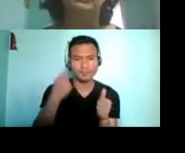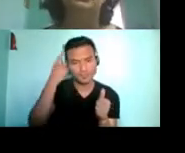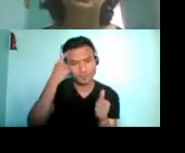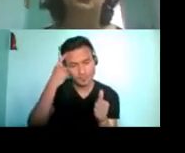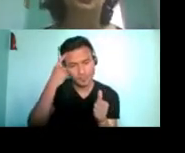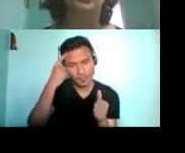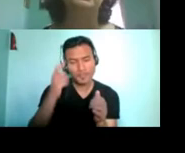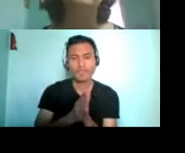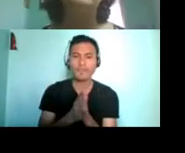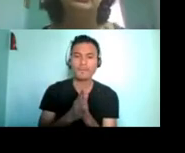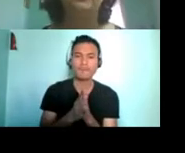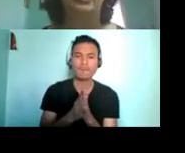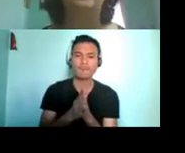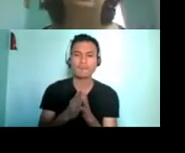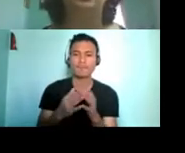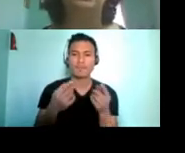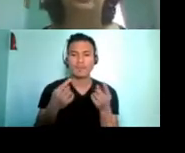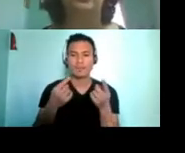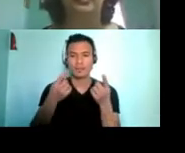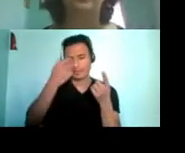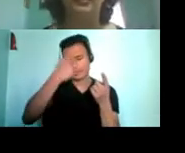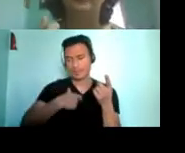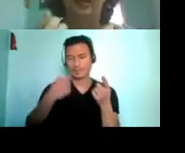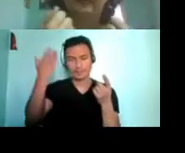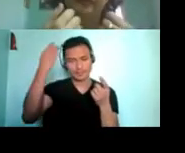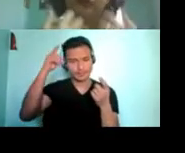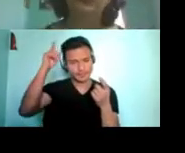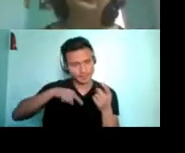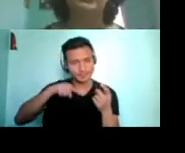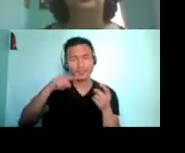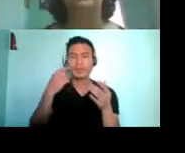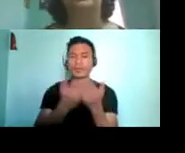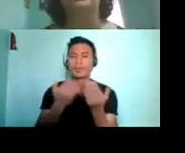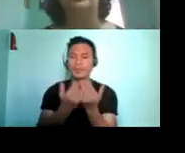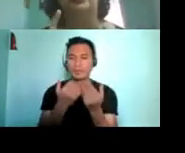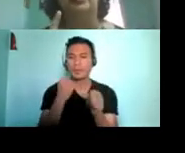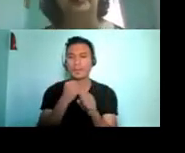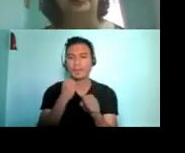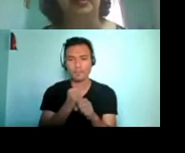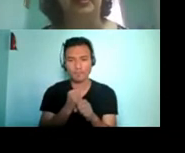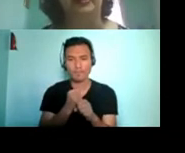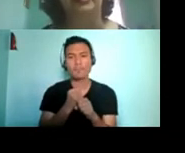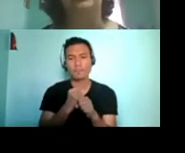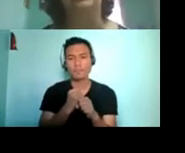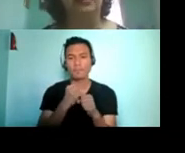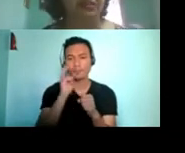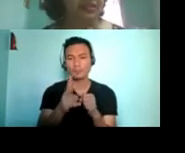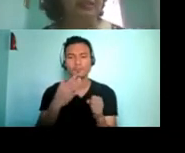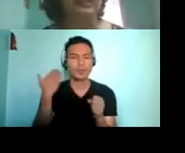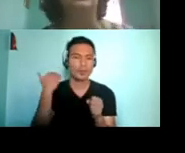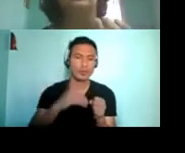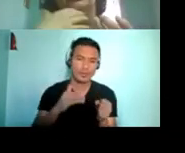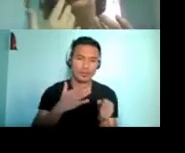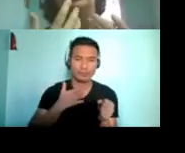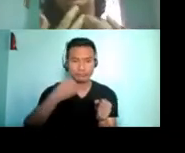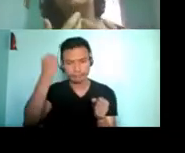क्षति अथवा सेल्फ हार्म जुन भन्छौँ हामीले आफूले आफूलाई नोक्सानी पुर्याउने आत्मपिङ के अरे हत्या गर्ने हुनसक्छ